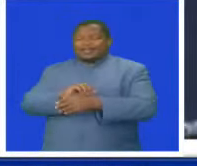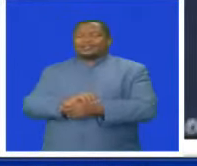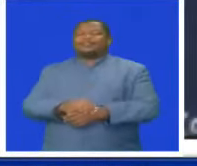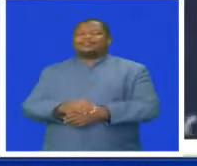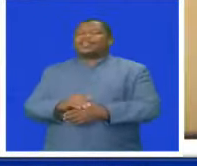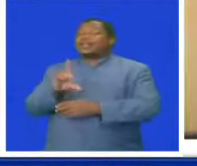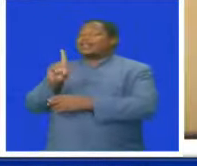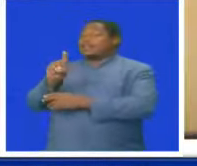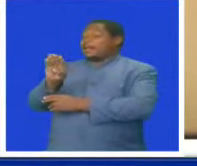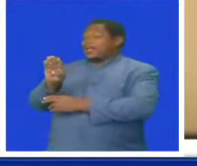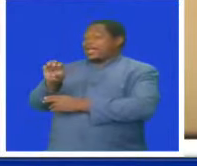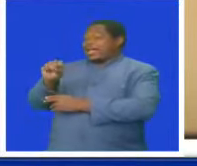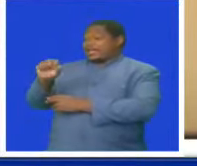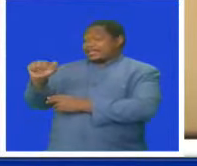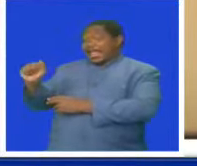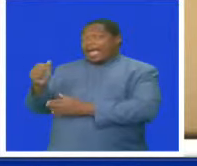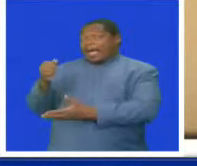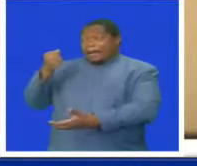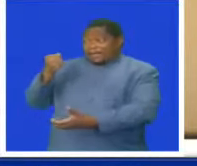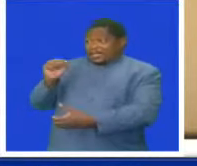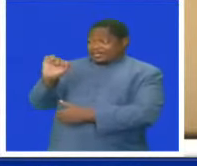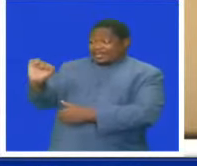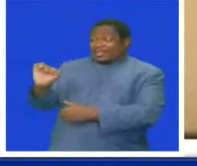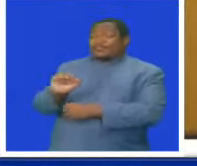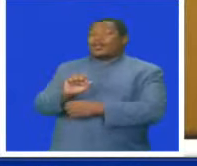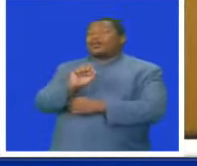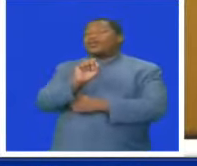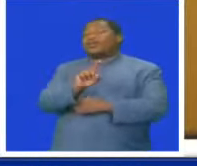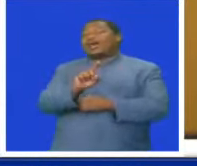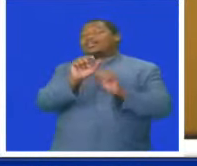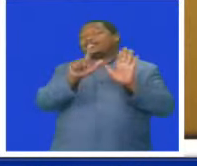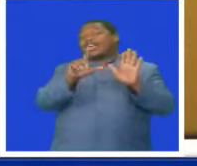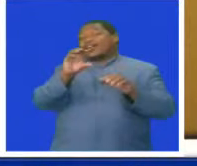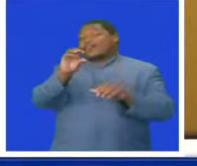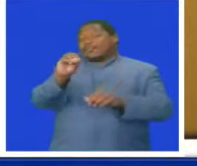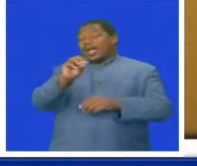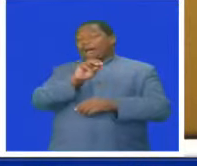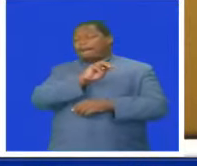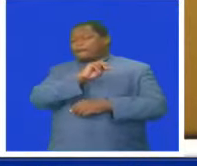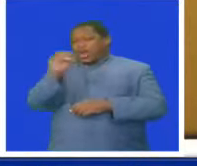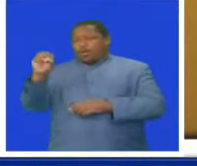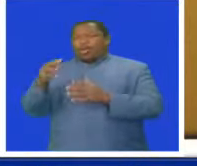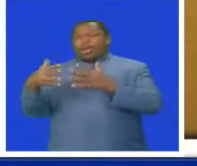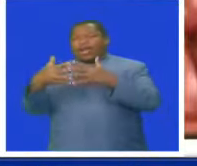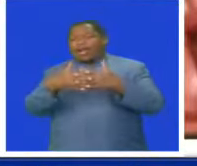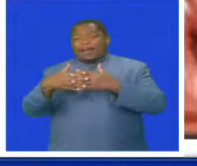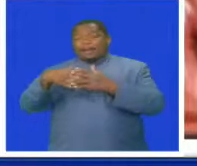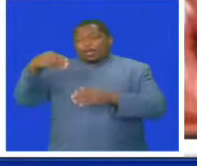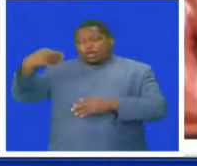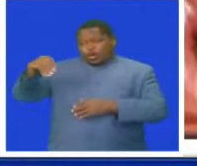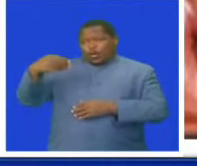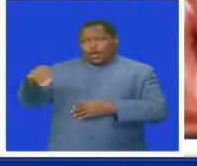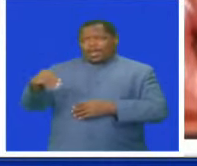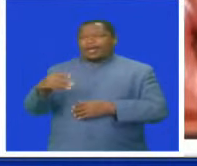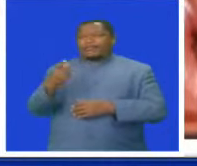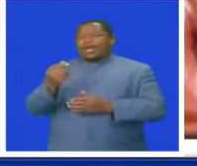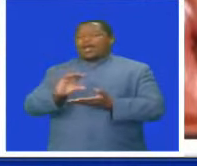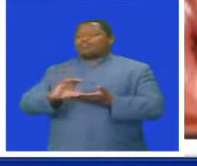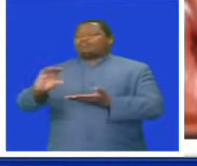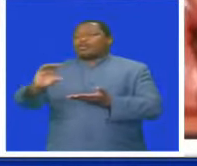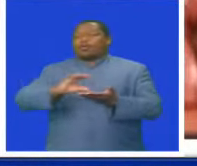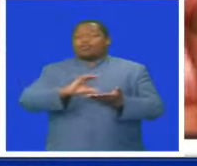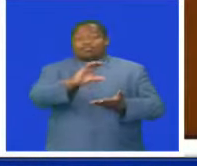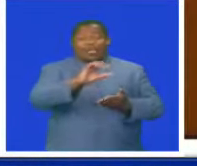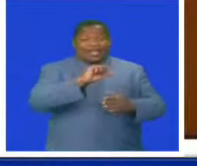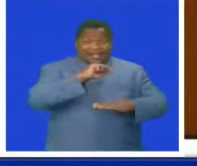aseMelika kubambisa bosomabhizinisi kulolu hlelo lweClimate Finance Facility. Imvuna ithi likhulu